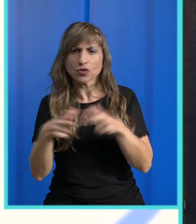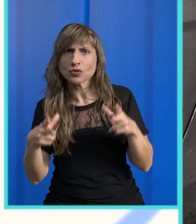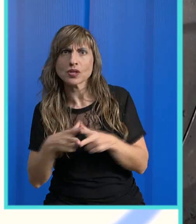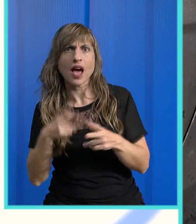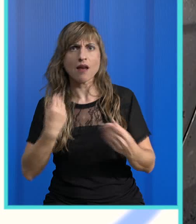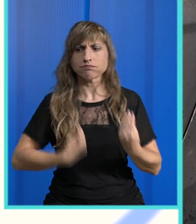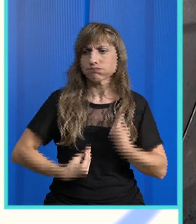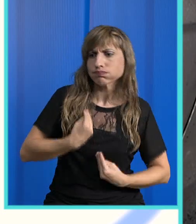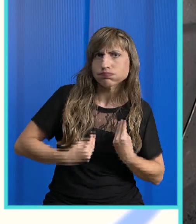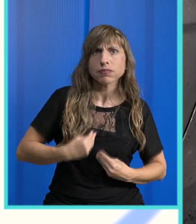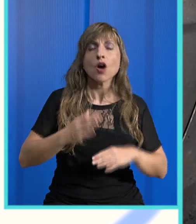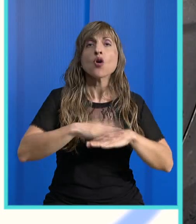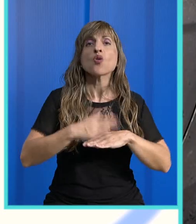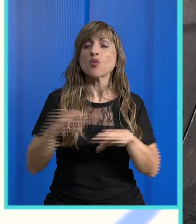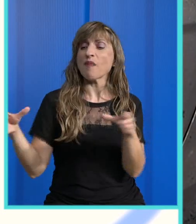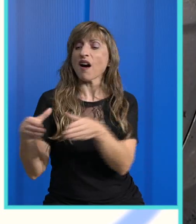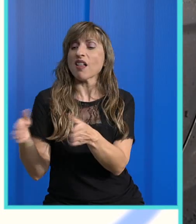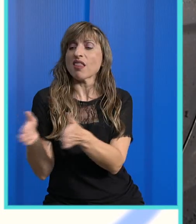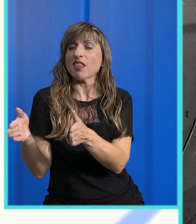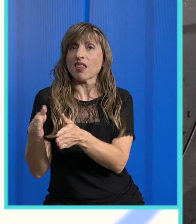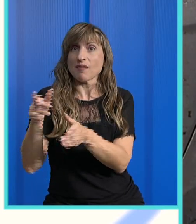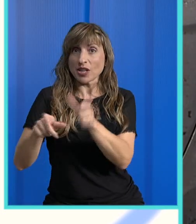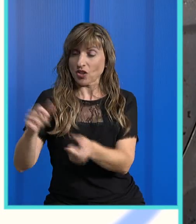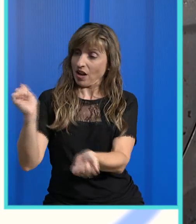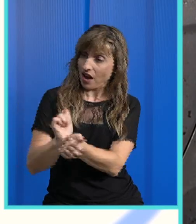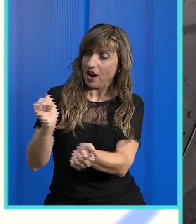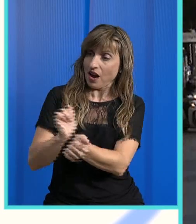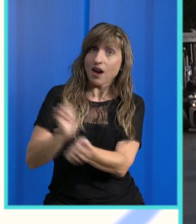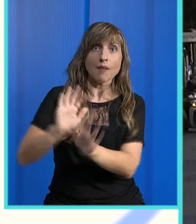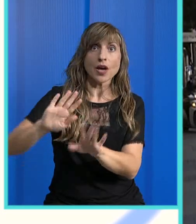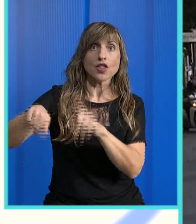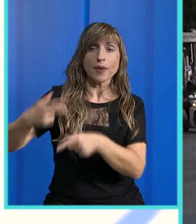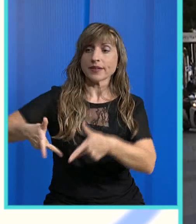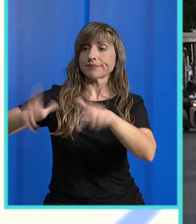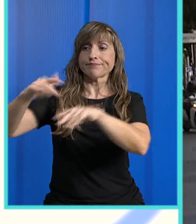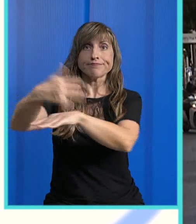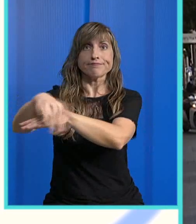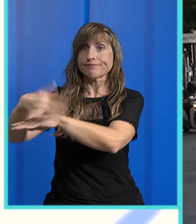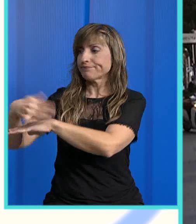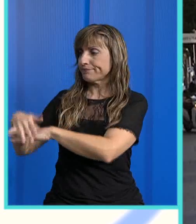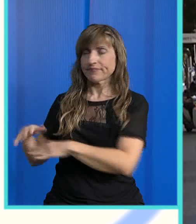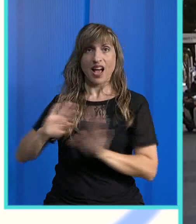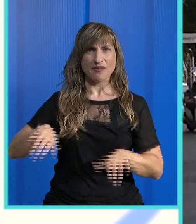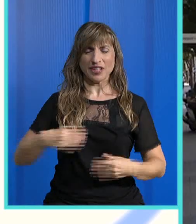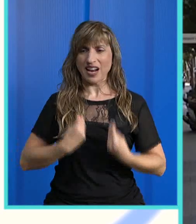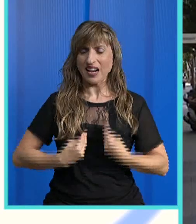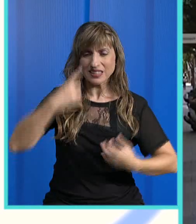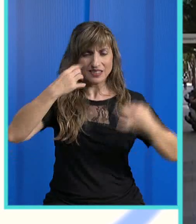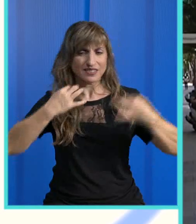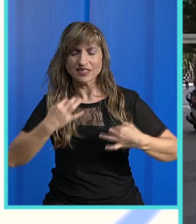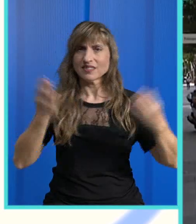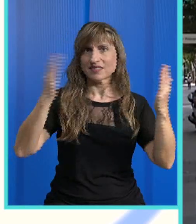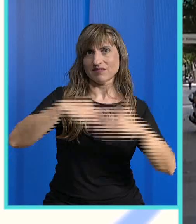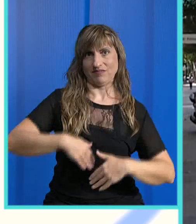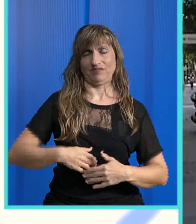per un grup reduït de persones que malgrat que són detinguts continuen delinquint en un clima d'inseguretat alerta cada vegada més gran.